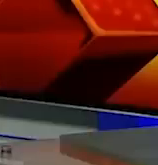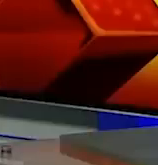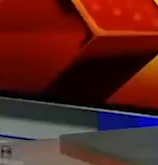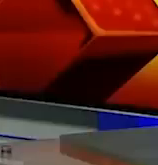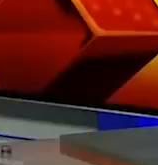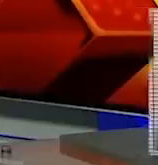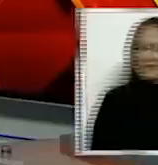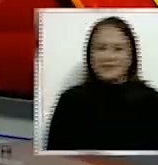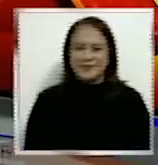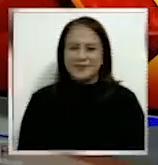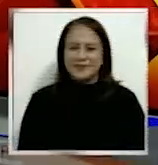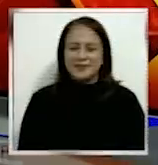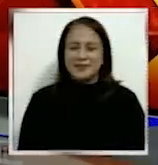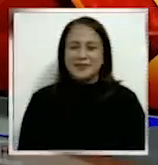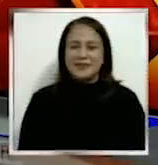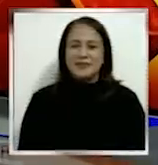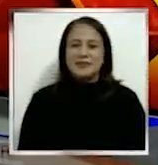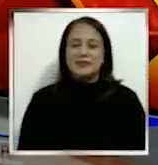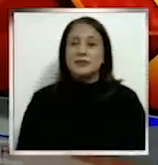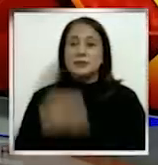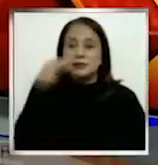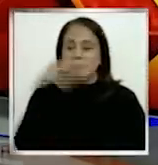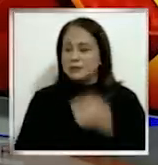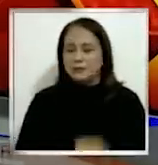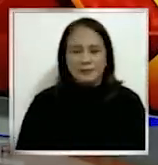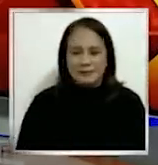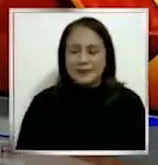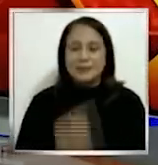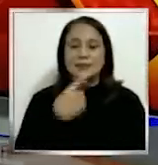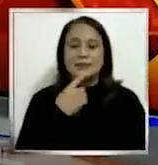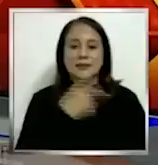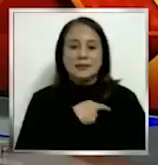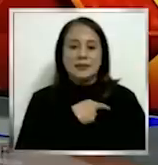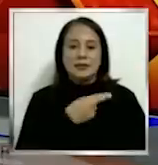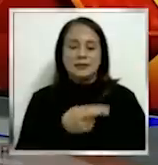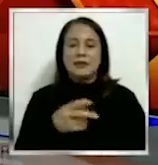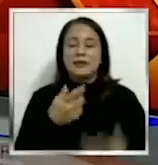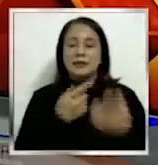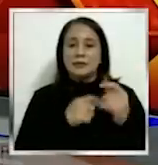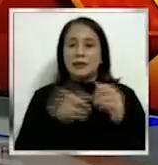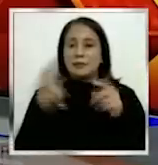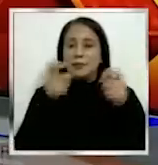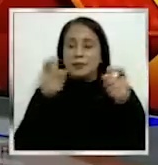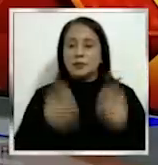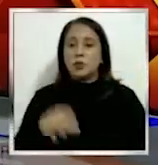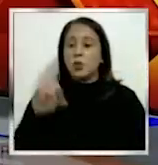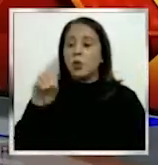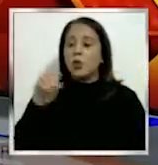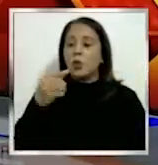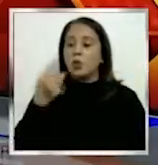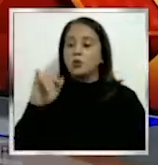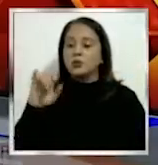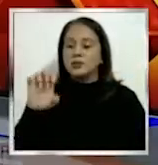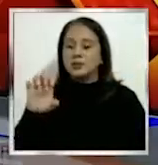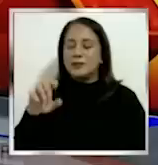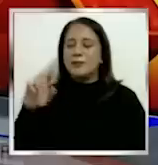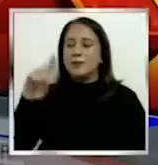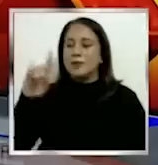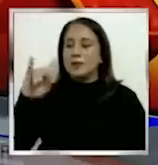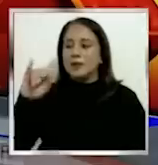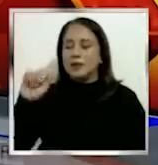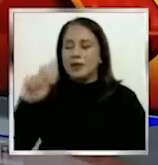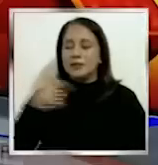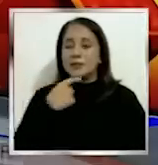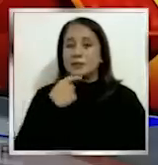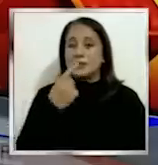Hindi raw siya nagsisinungaling. Yan ang reaksyon ng talent manager na si OG Diaz sa mga naging pahayag laban sa kanya ng